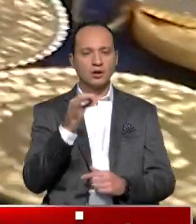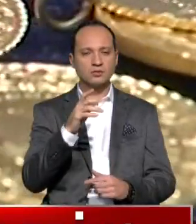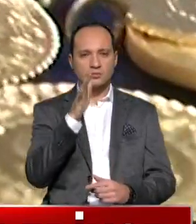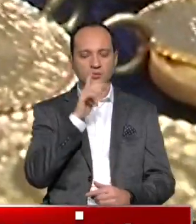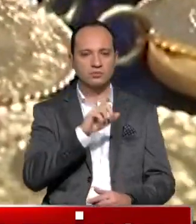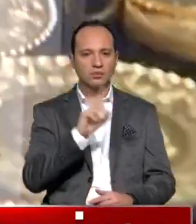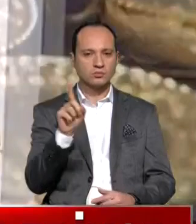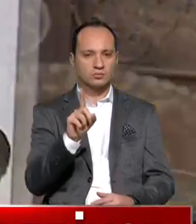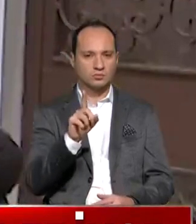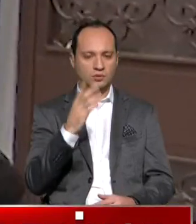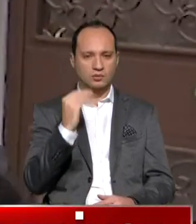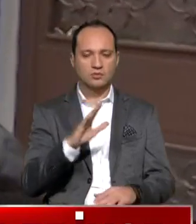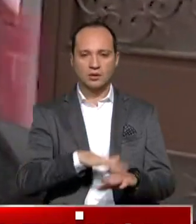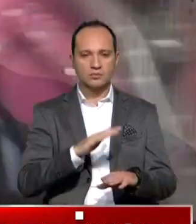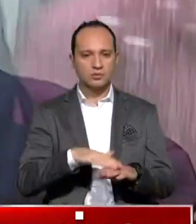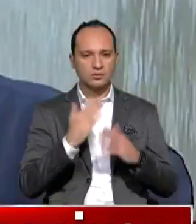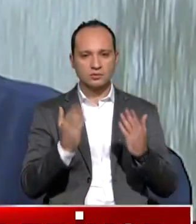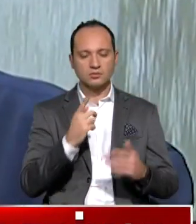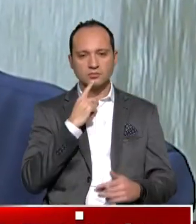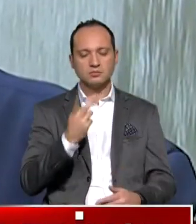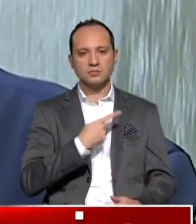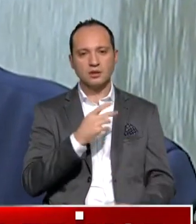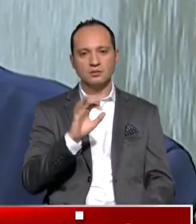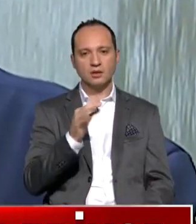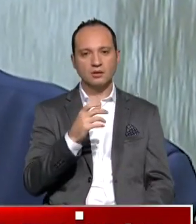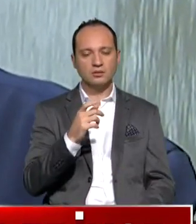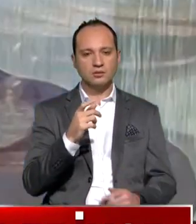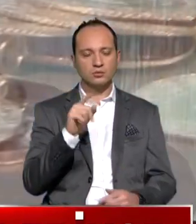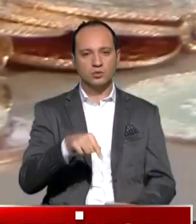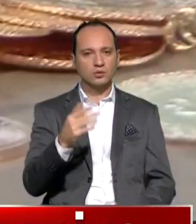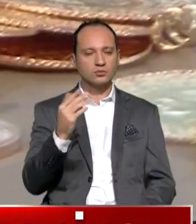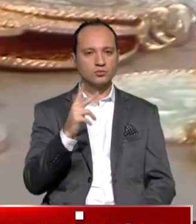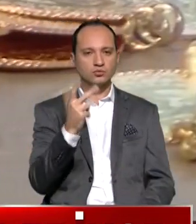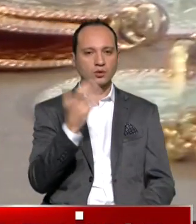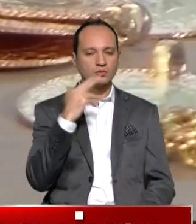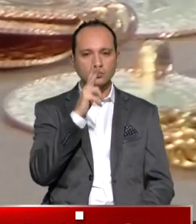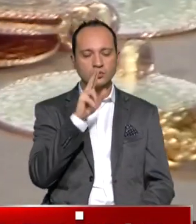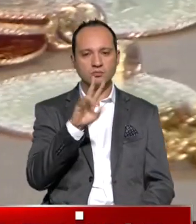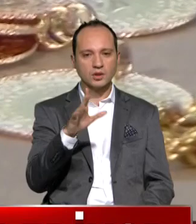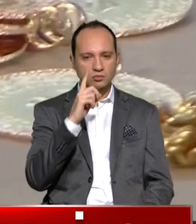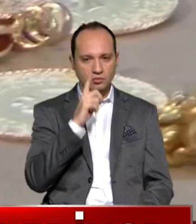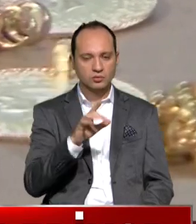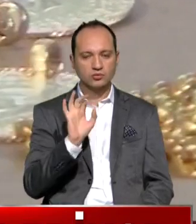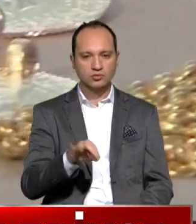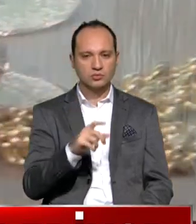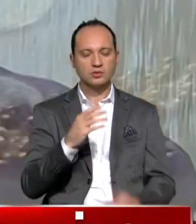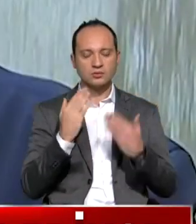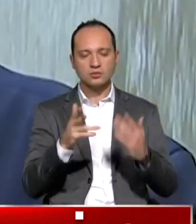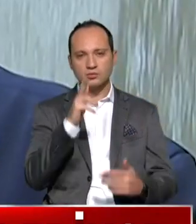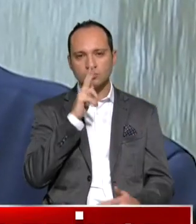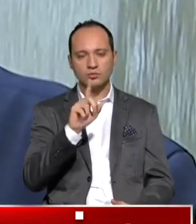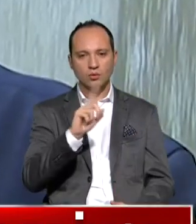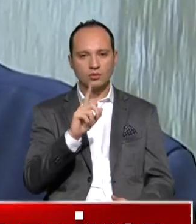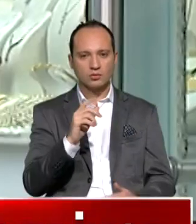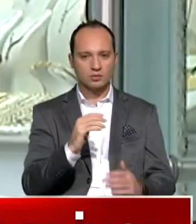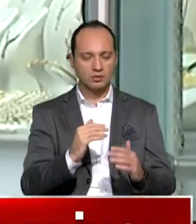lira. 510. Ne yapacağız böyle? Ben altını bundan 3 ay önce 325 lira olarak görüyordum. Şu anda da zaten 310'lara